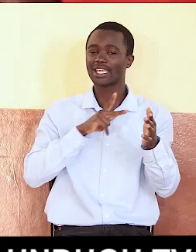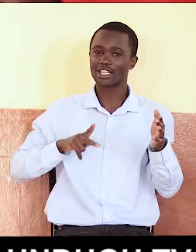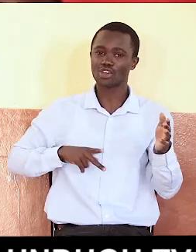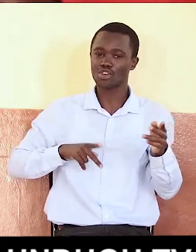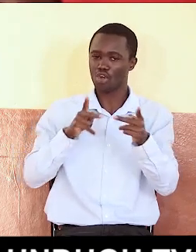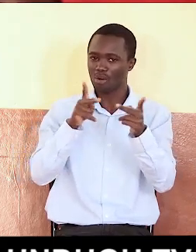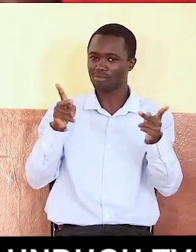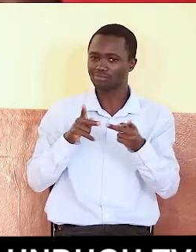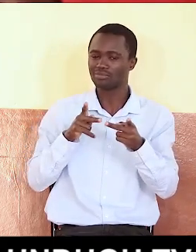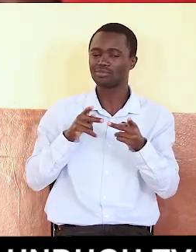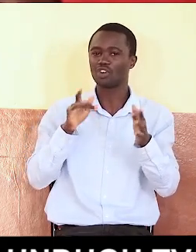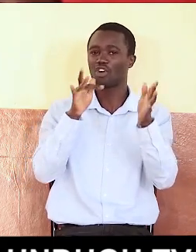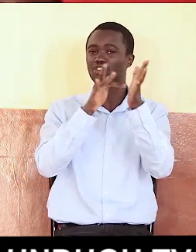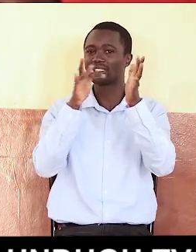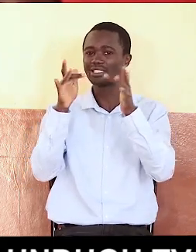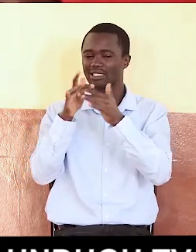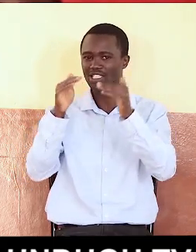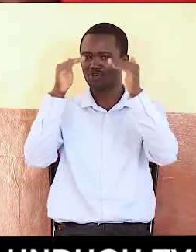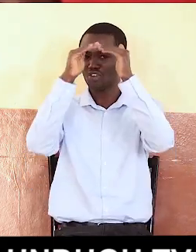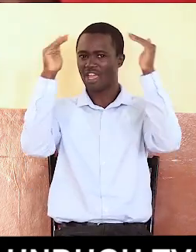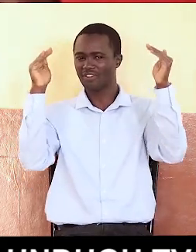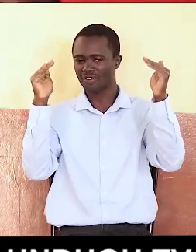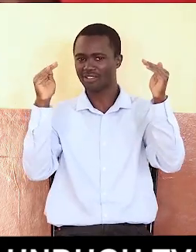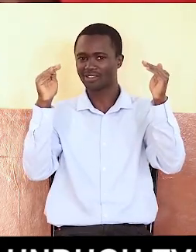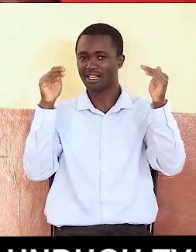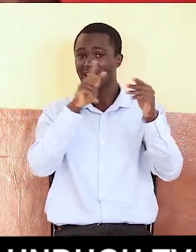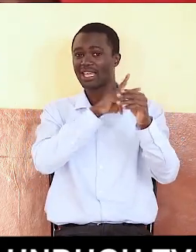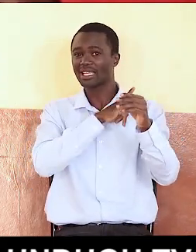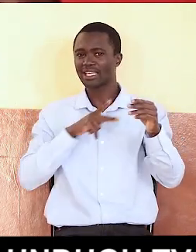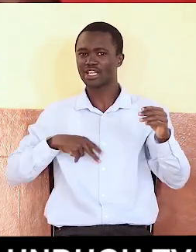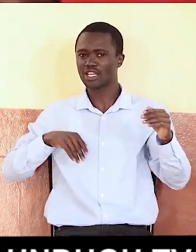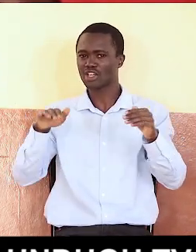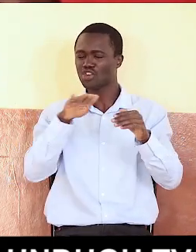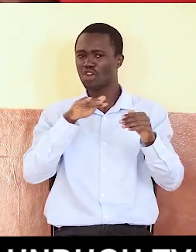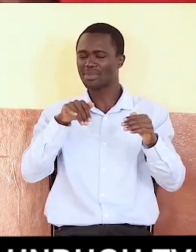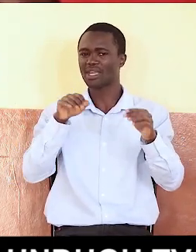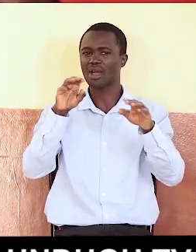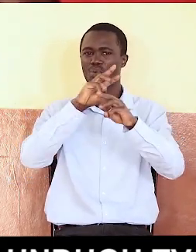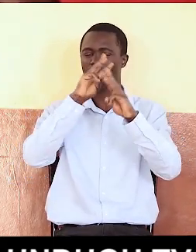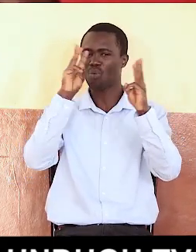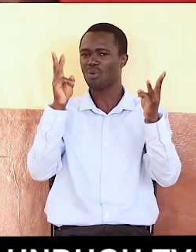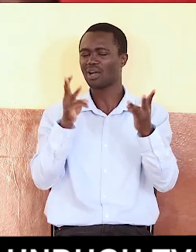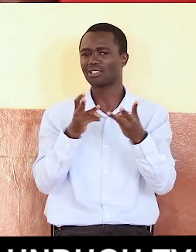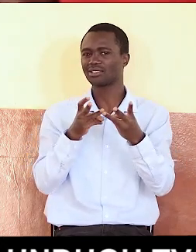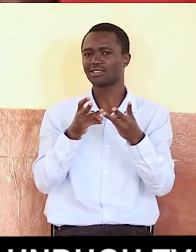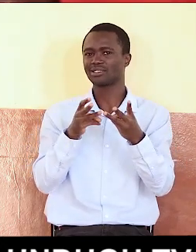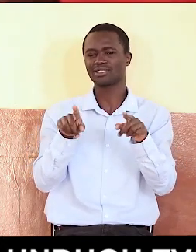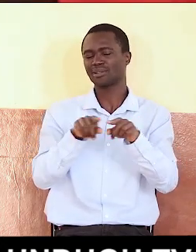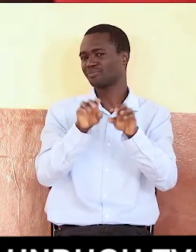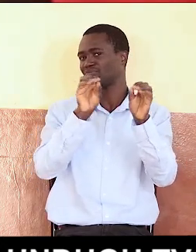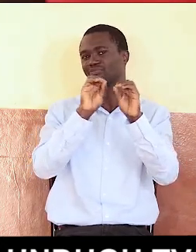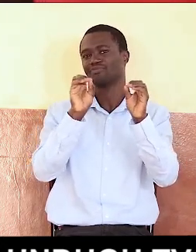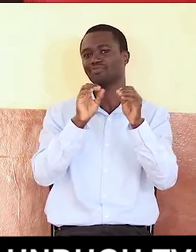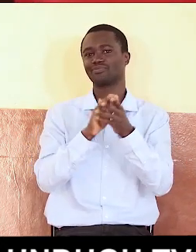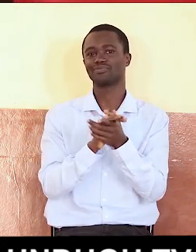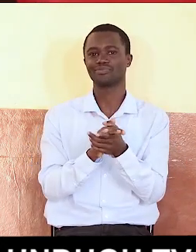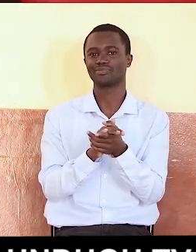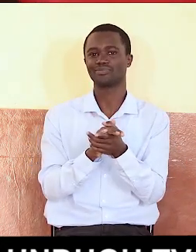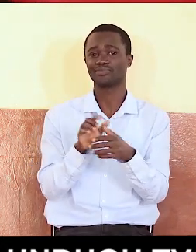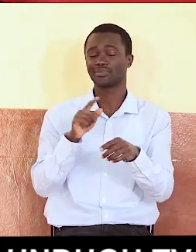kimbinguni. Ufalme wa hapa duniani ndio huo ambao walikuwa wanazungumzia. Jambo la tatu katika mstari